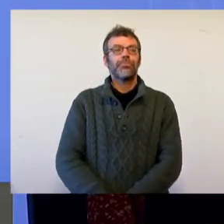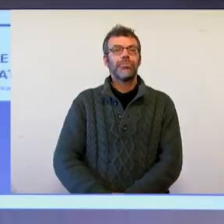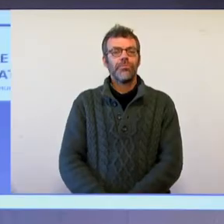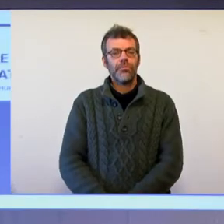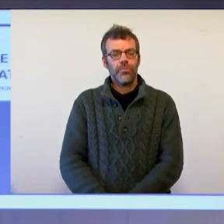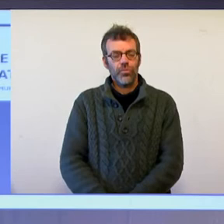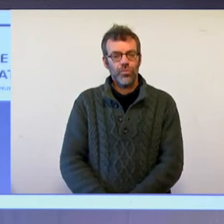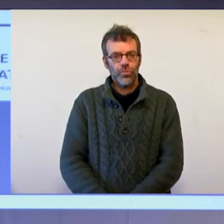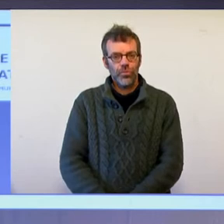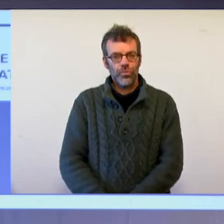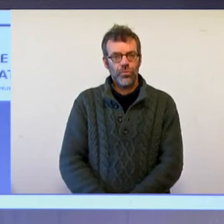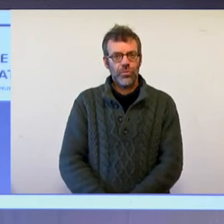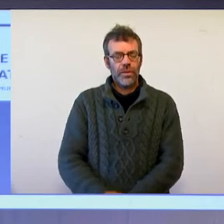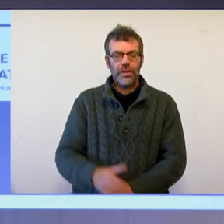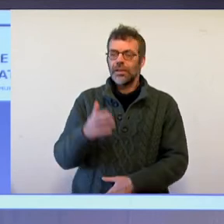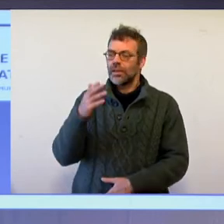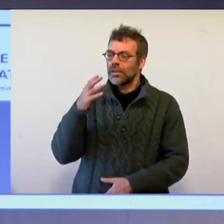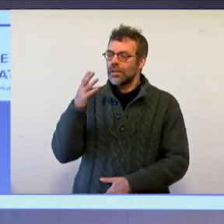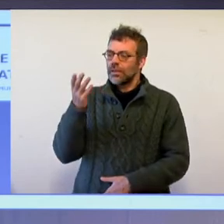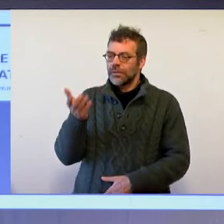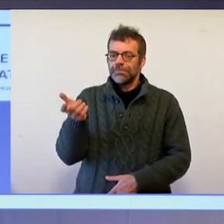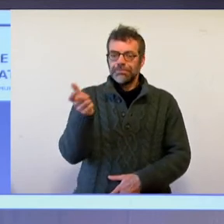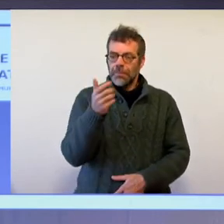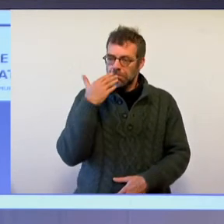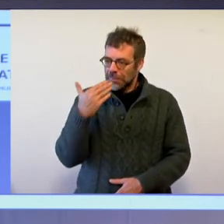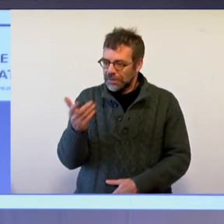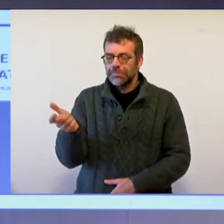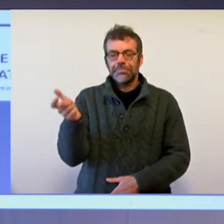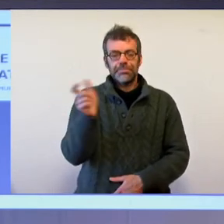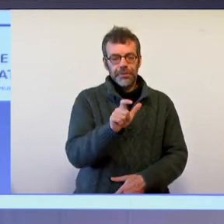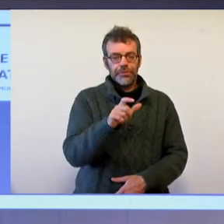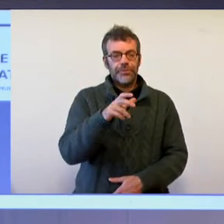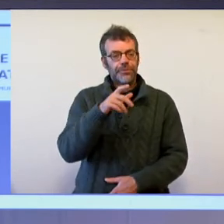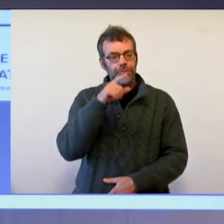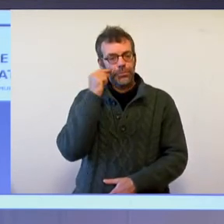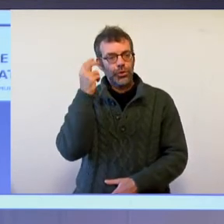Madame Labourier, la parole est à Monsieur Lévita.